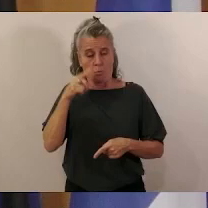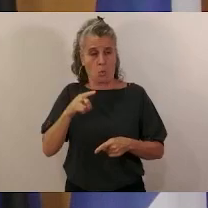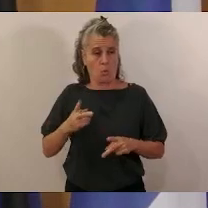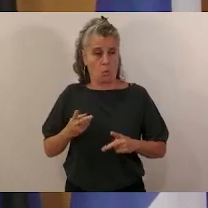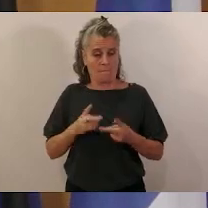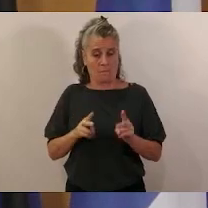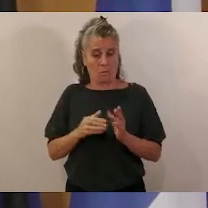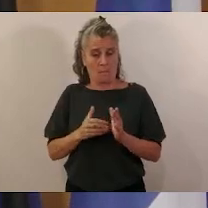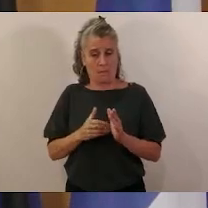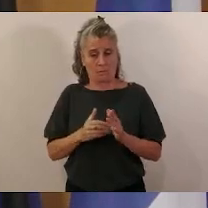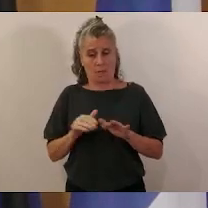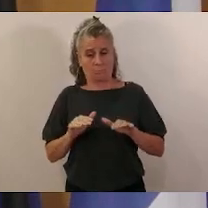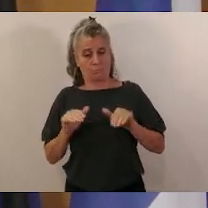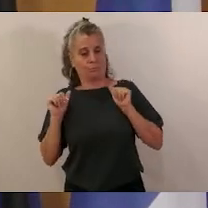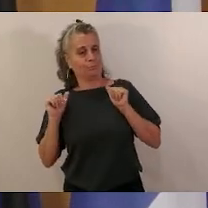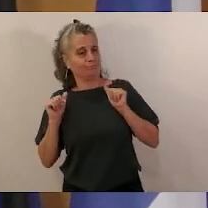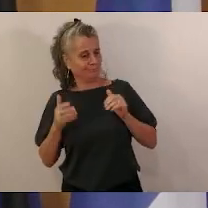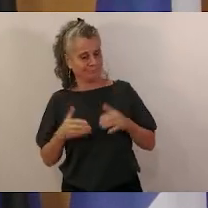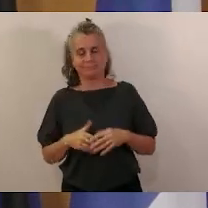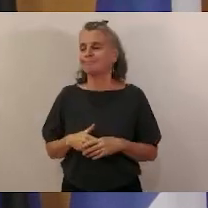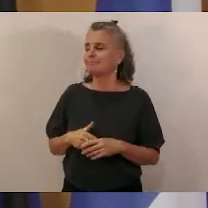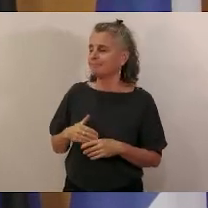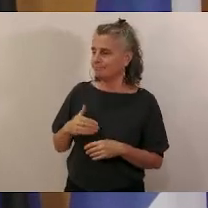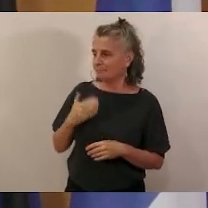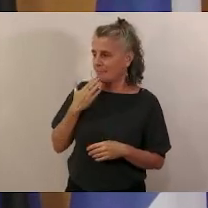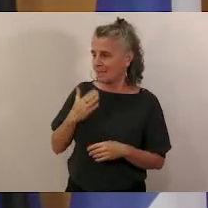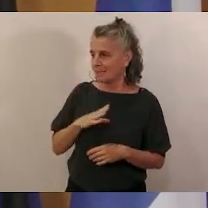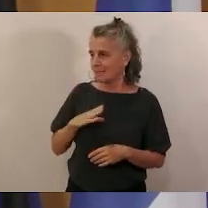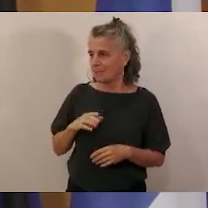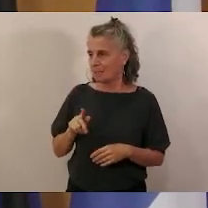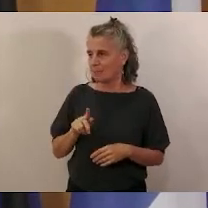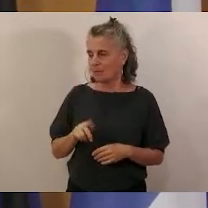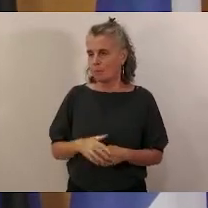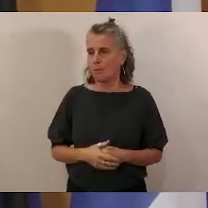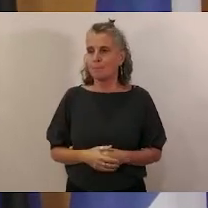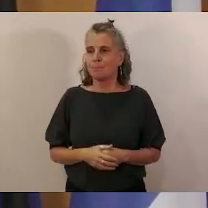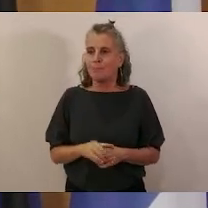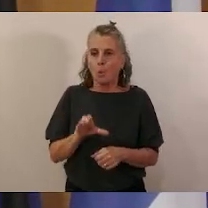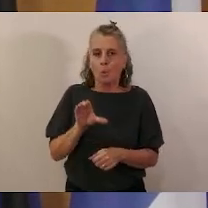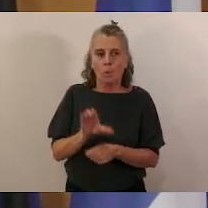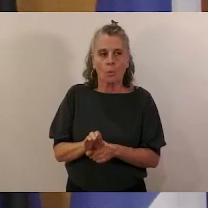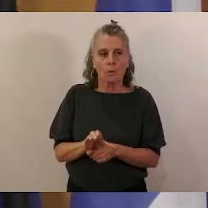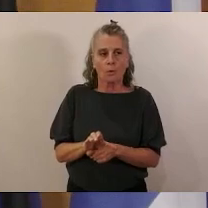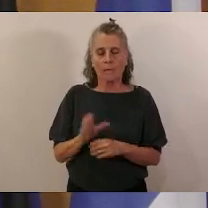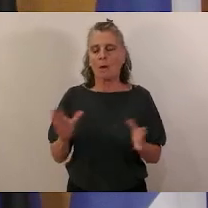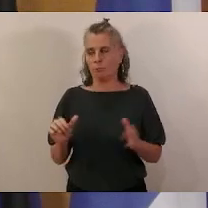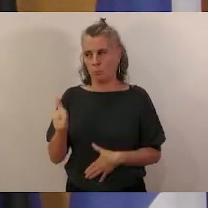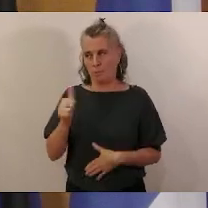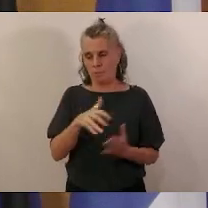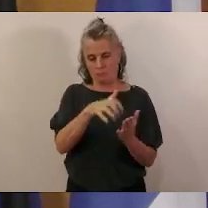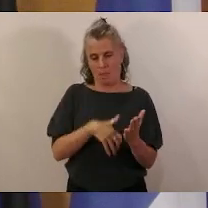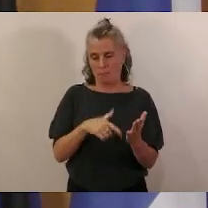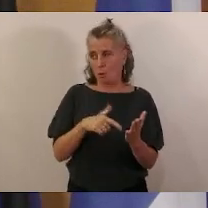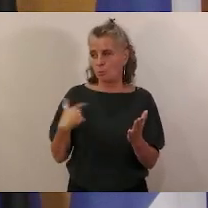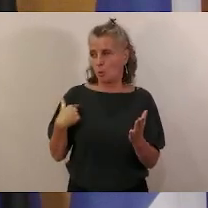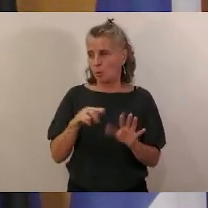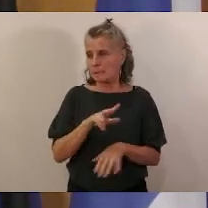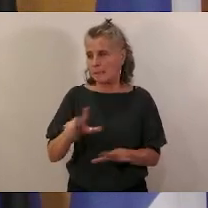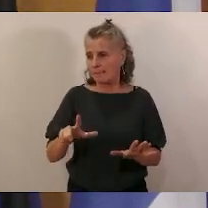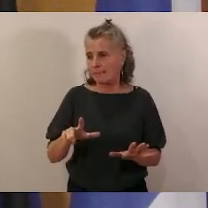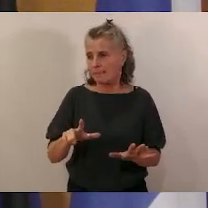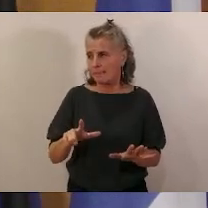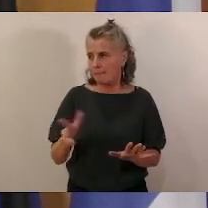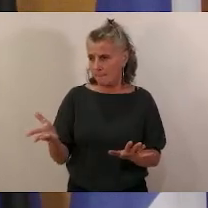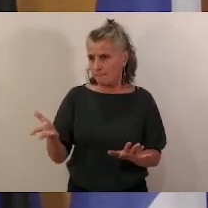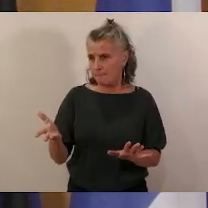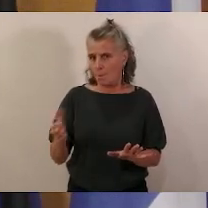Merci Madame Garino. Y a-t-il des contre Alors, je passe d'abord au 37. Y a-t-il des